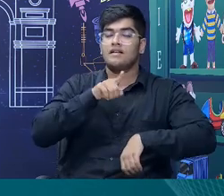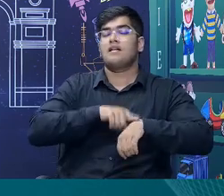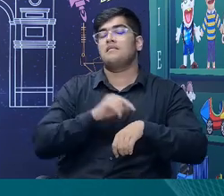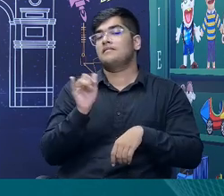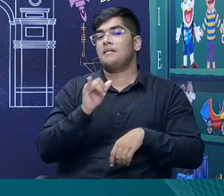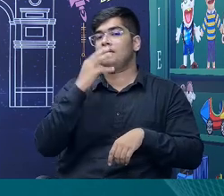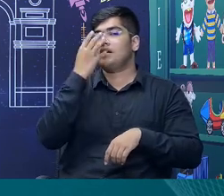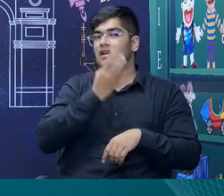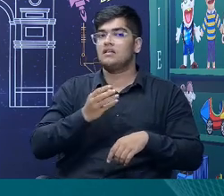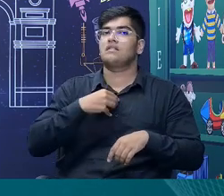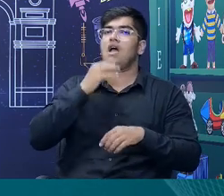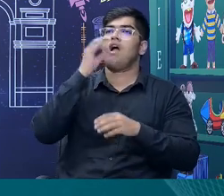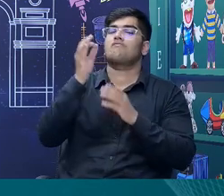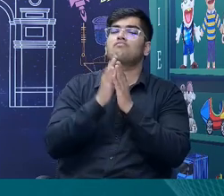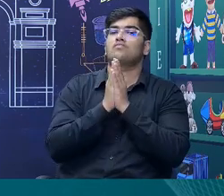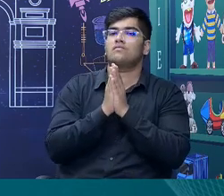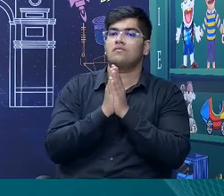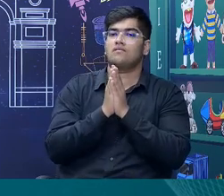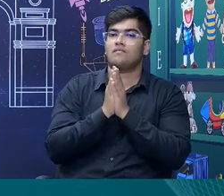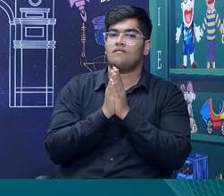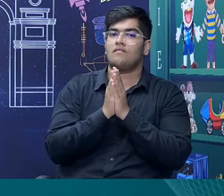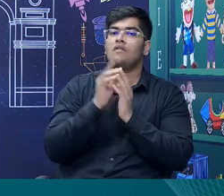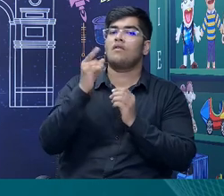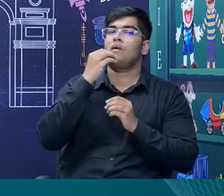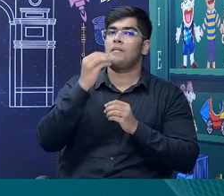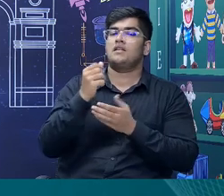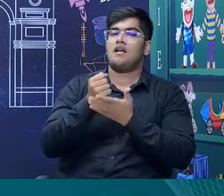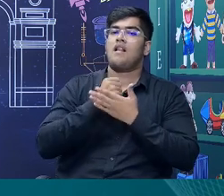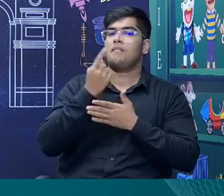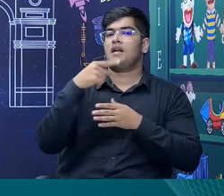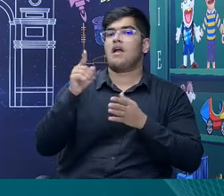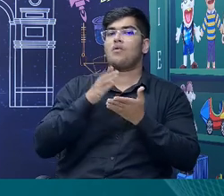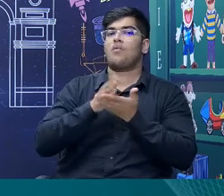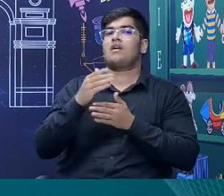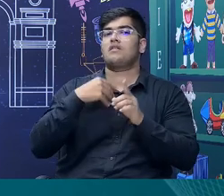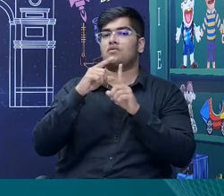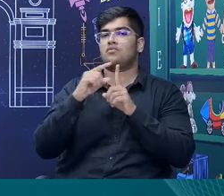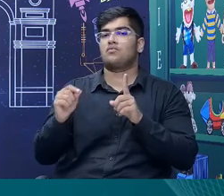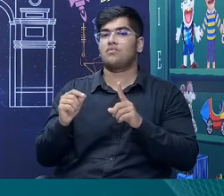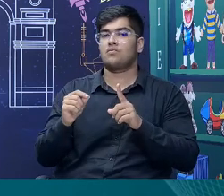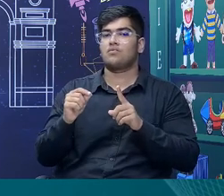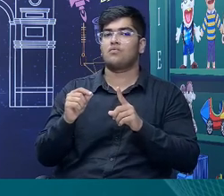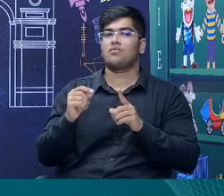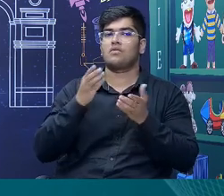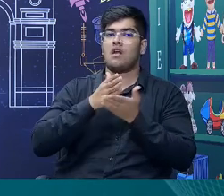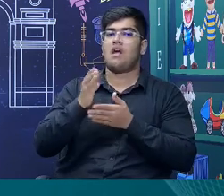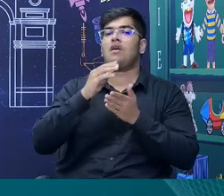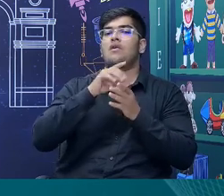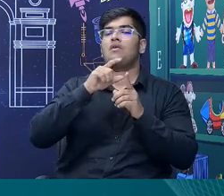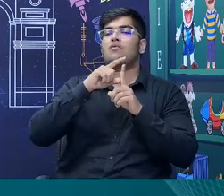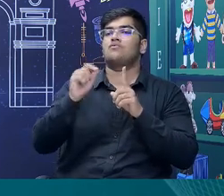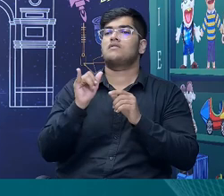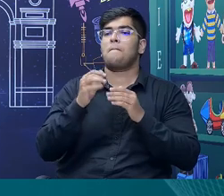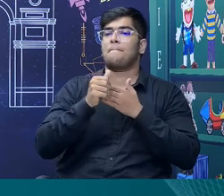जी को याद कर सकते हैं की हम सही कम करें सही तरह से बोले सही दिशा में बच्चों को गाइड करें